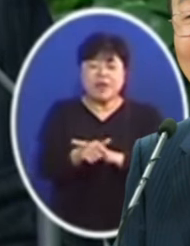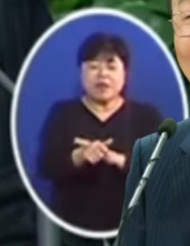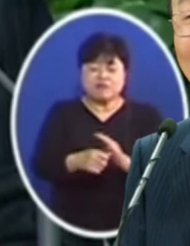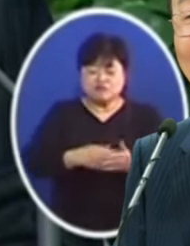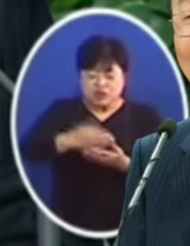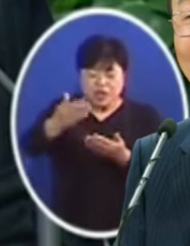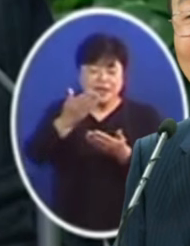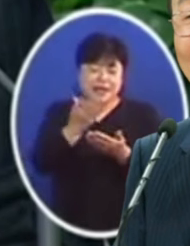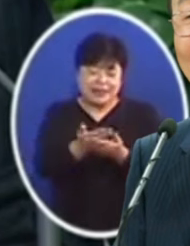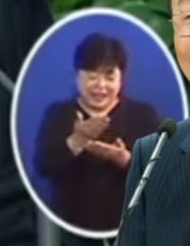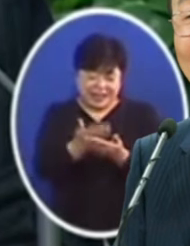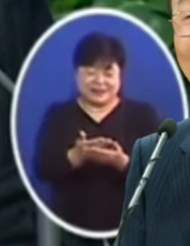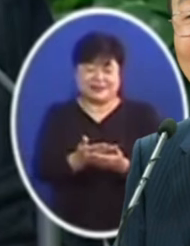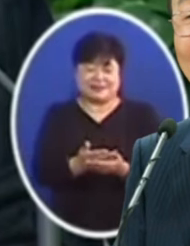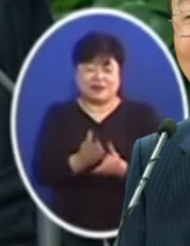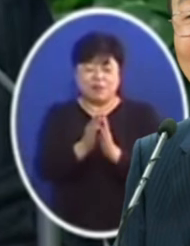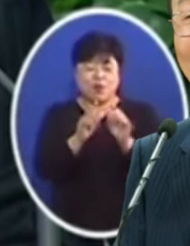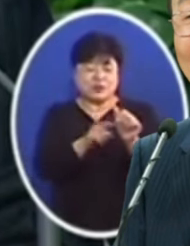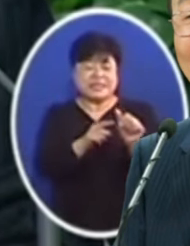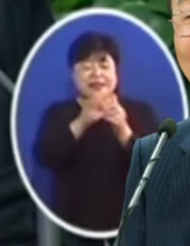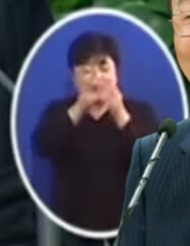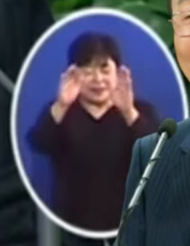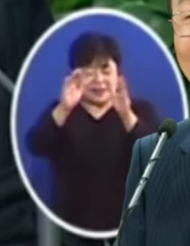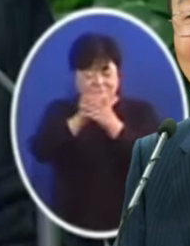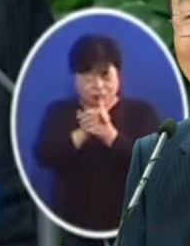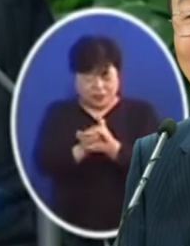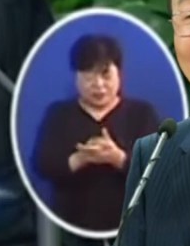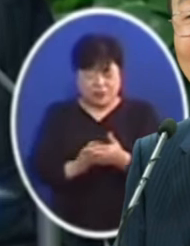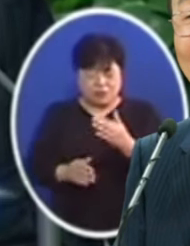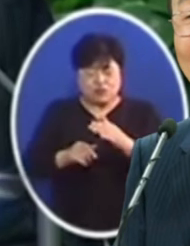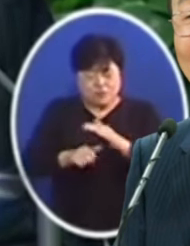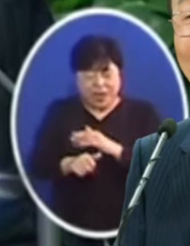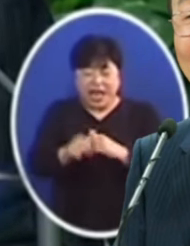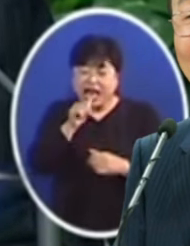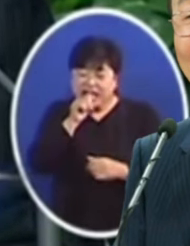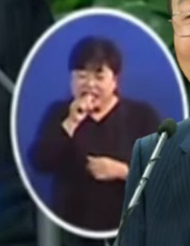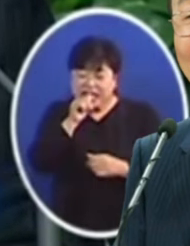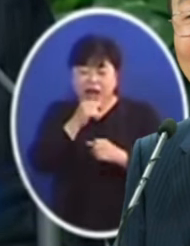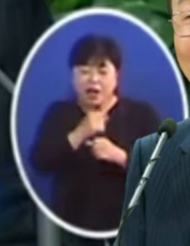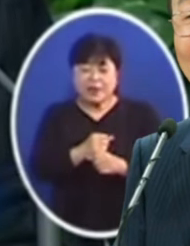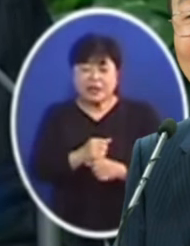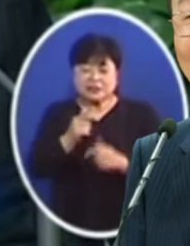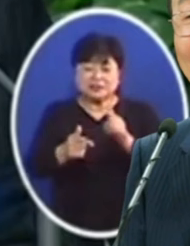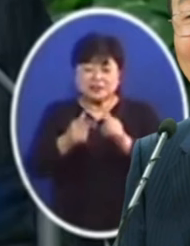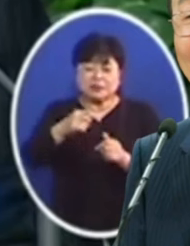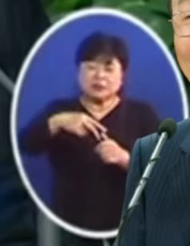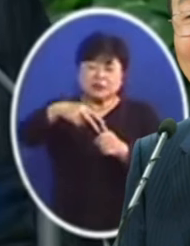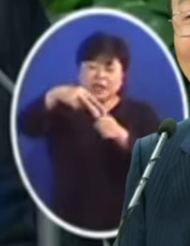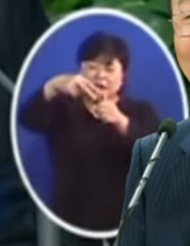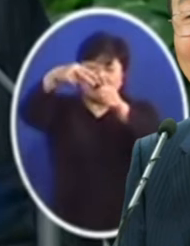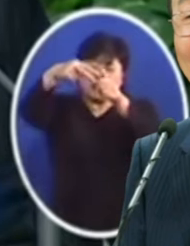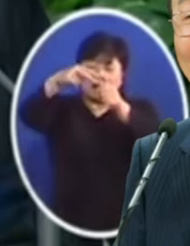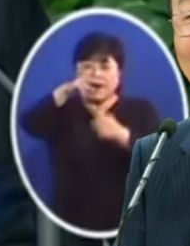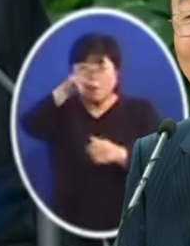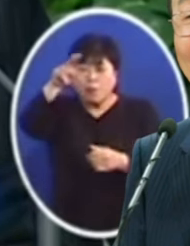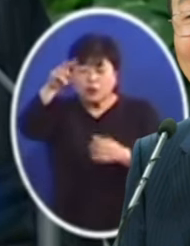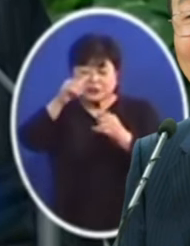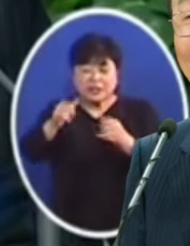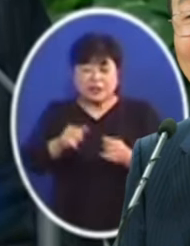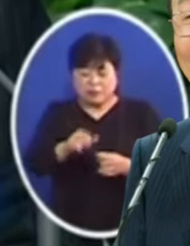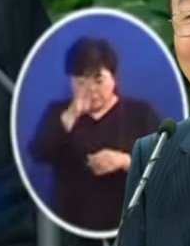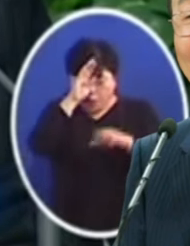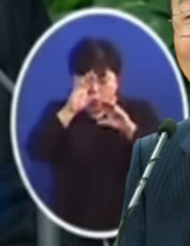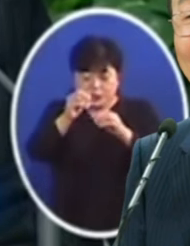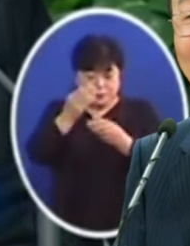때 모세가 하나님께 기도하니까 불뱀을 노트로 만들어가지고서 장대 높이 달라 쳐다보는 사람마다